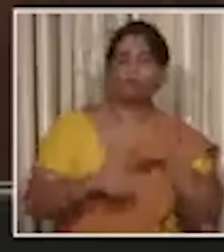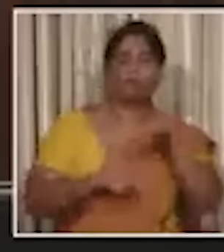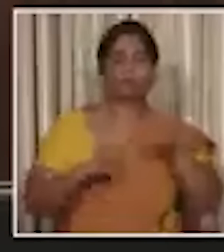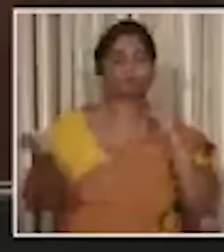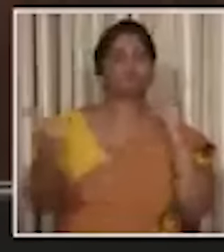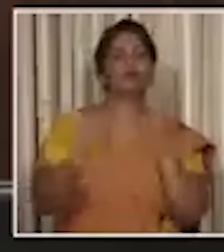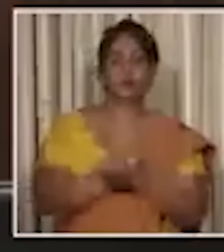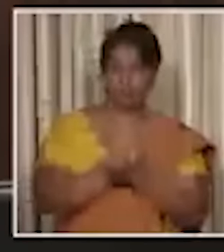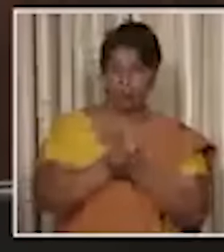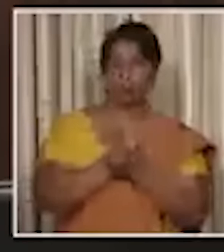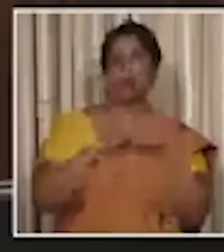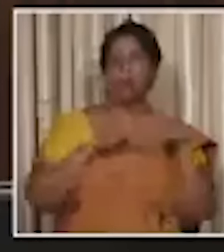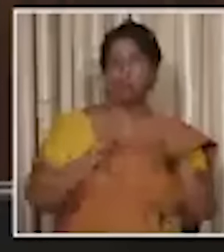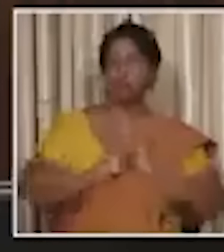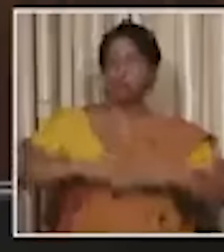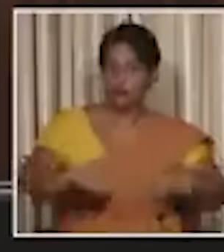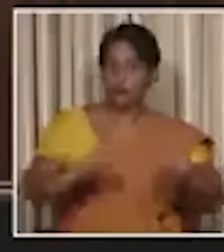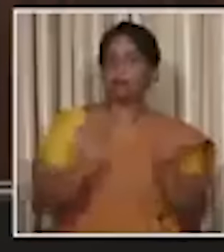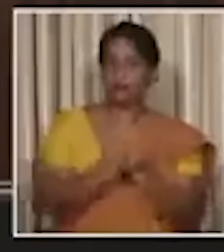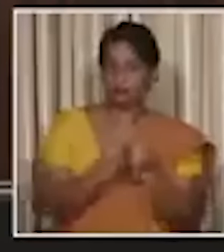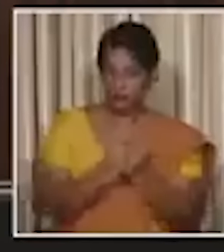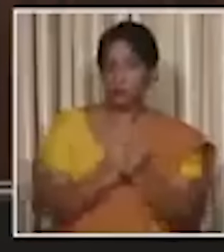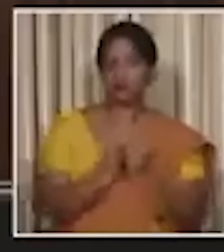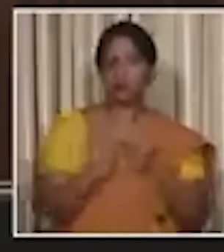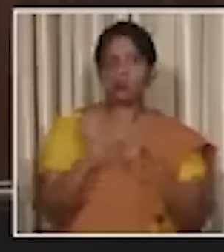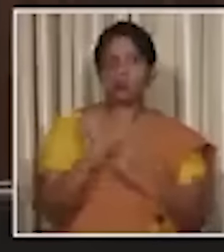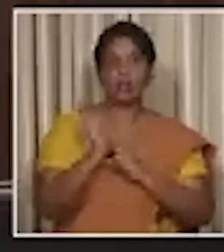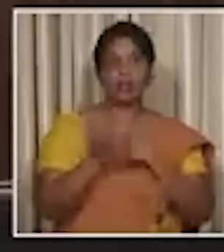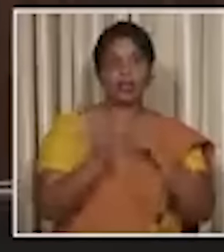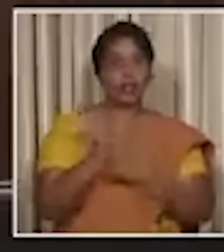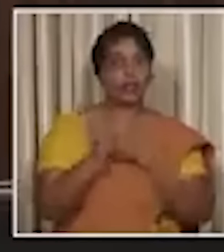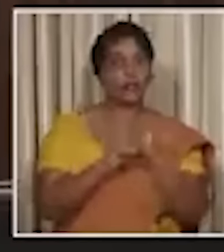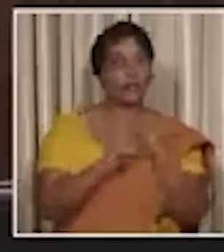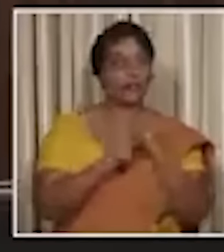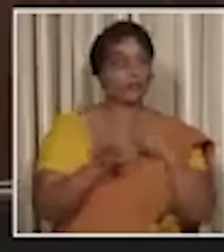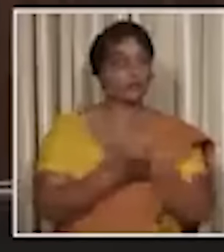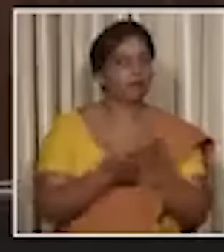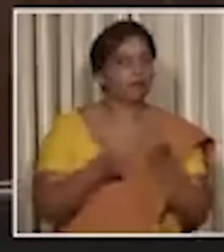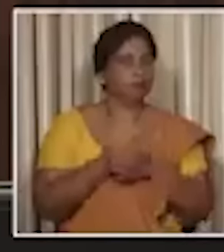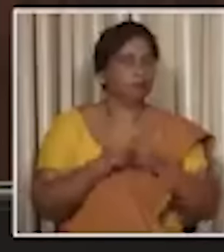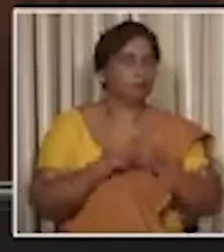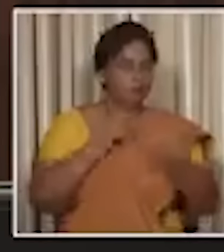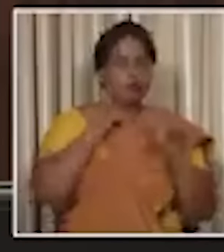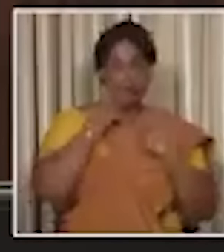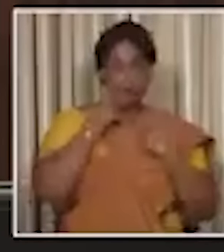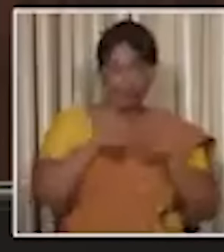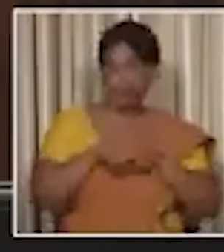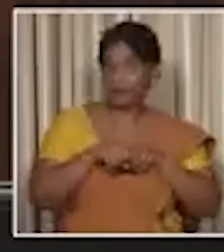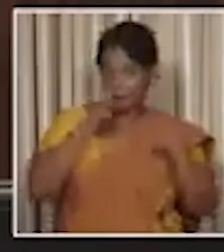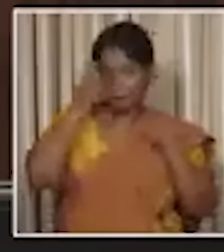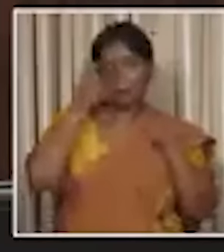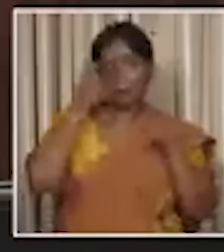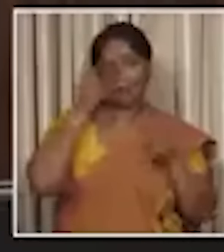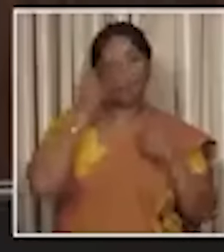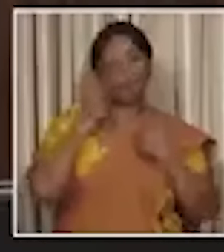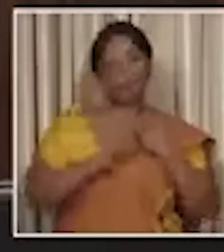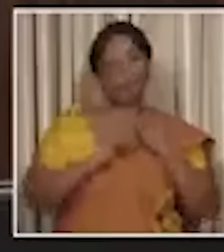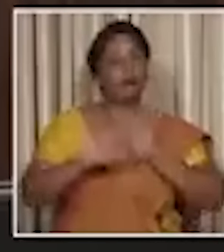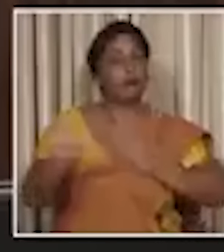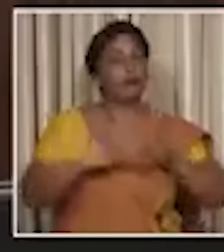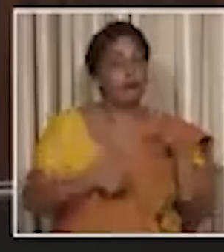நாங்கள் சிந்திக்கின்றோம் இந்த சந்தர்ப்பத்தில் இடைக்கால வரவு செலவு திட்டம் ஒன்றை டிசம்பர் மாதத்தில் முன்மொழி எதிர்பார்க்கின்றோம். எதிர்வரும்